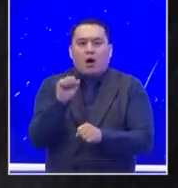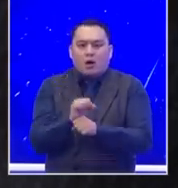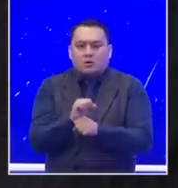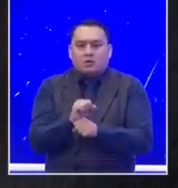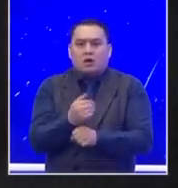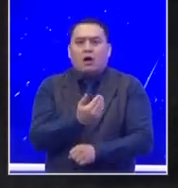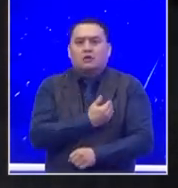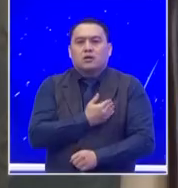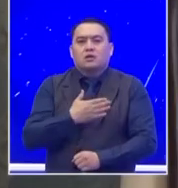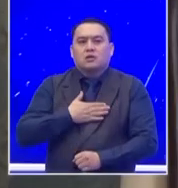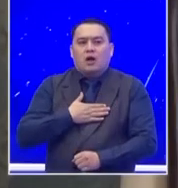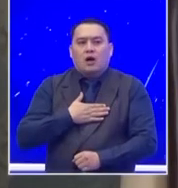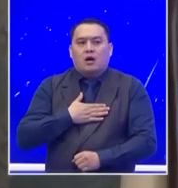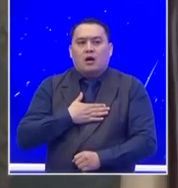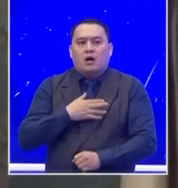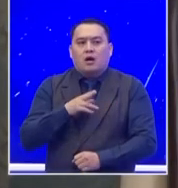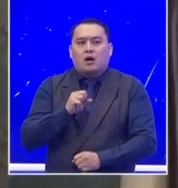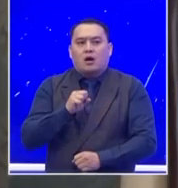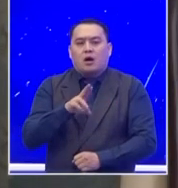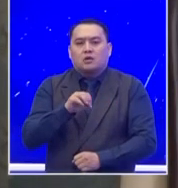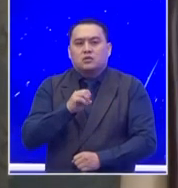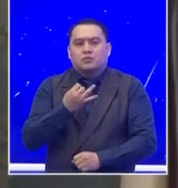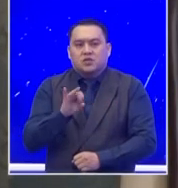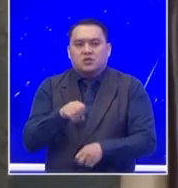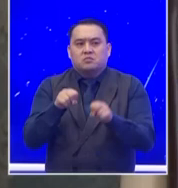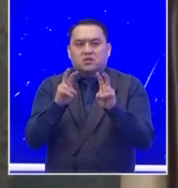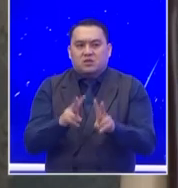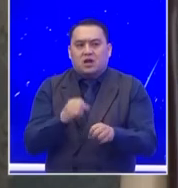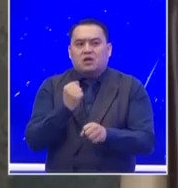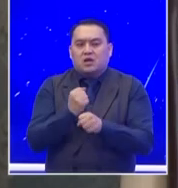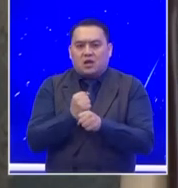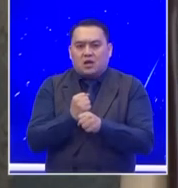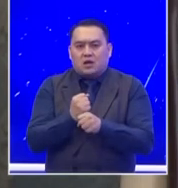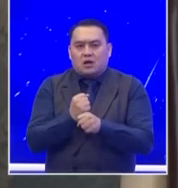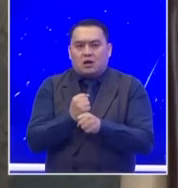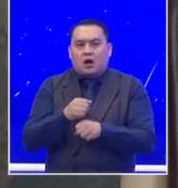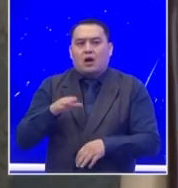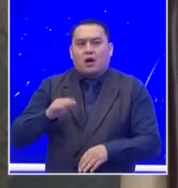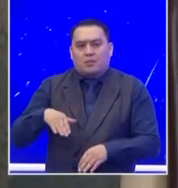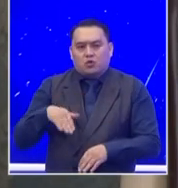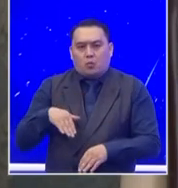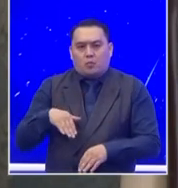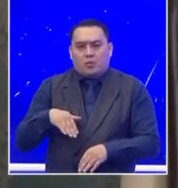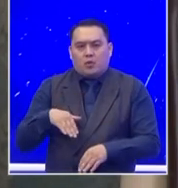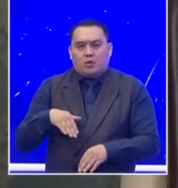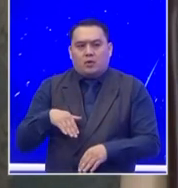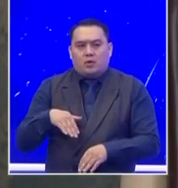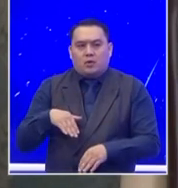хотели нас затопить в Каспийское море, там специально сделали, да. А потом